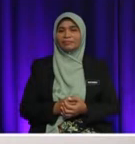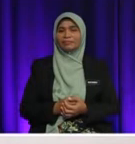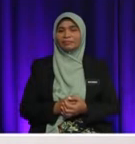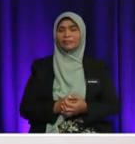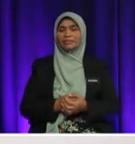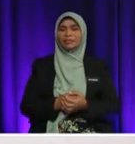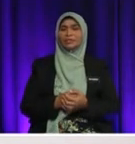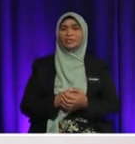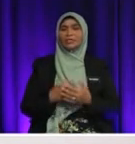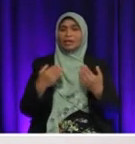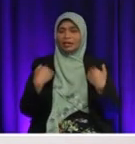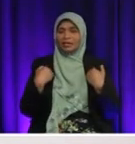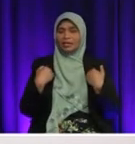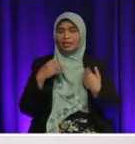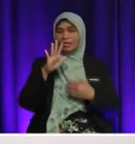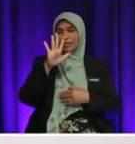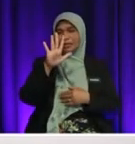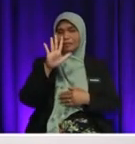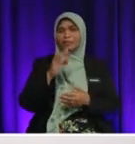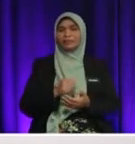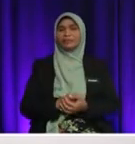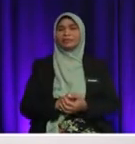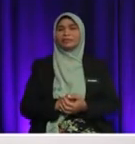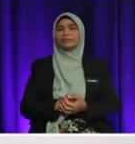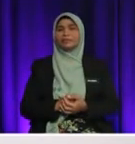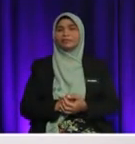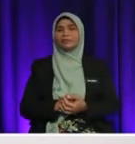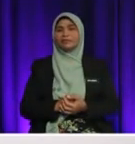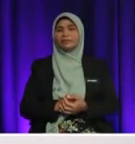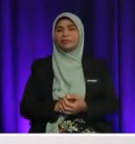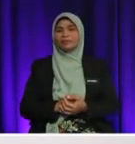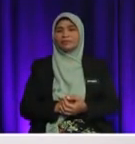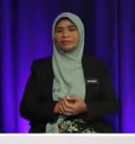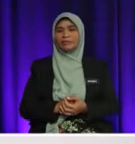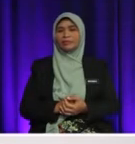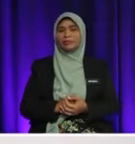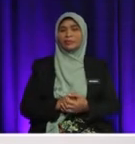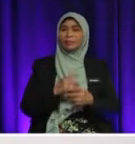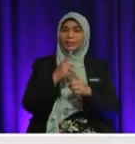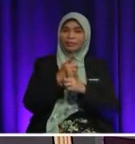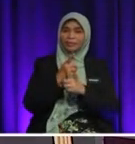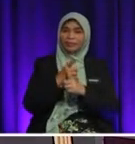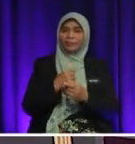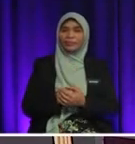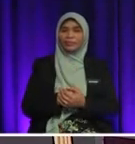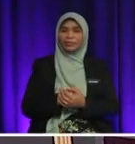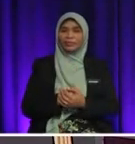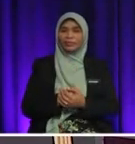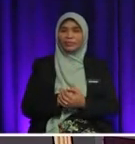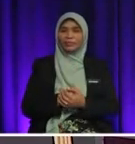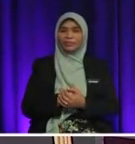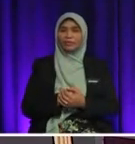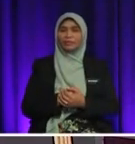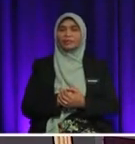Binaan plot terbahagi kepada 5, cikgu. 5, cikgu. 5, betul ke? Okey. Ya,